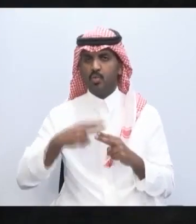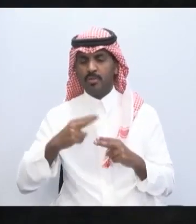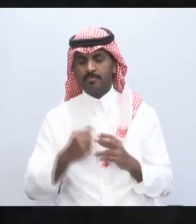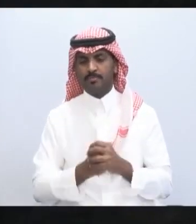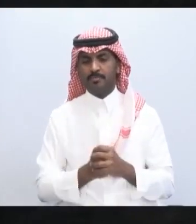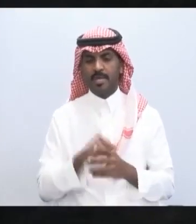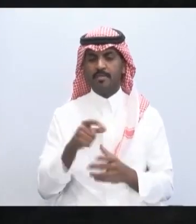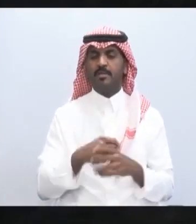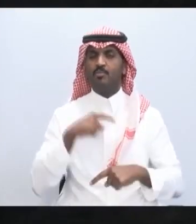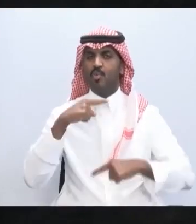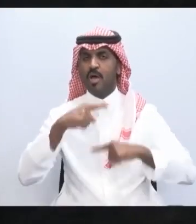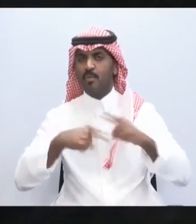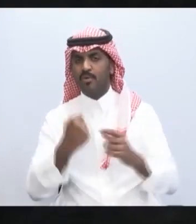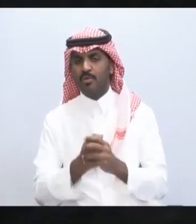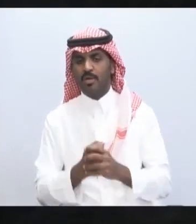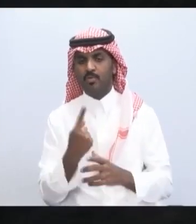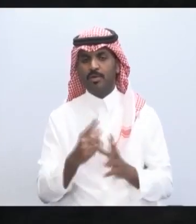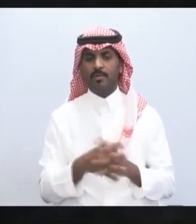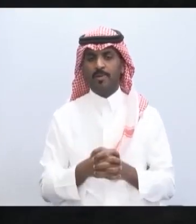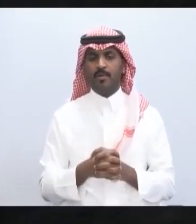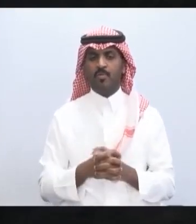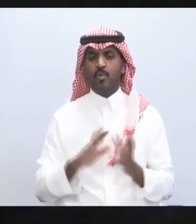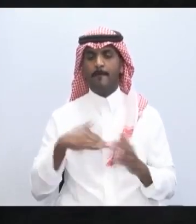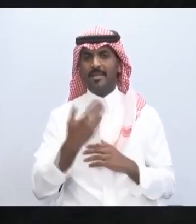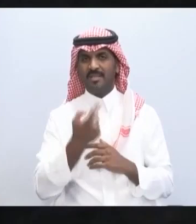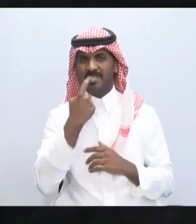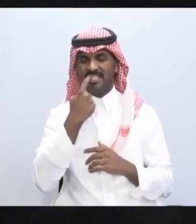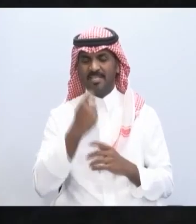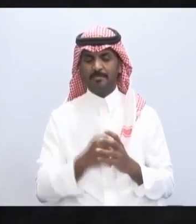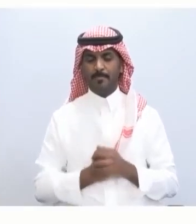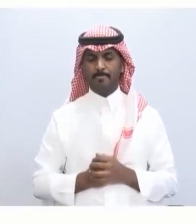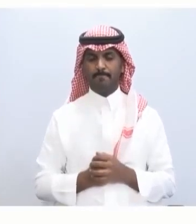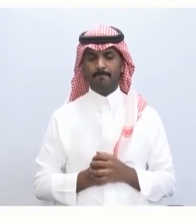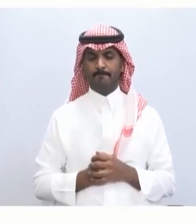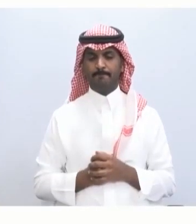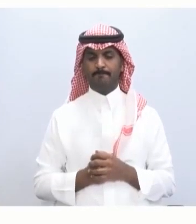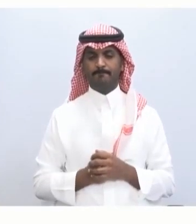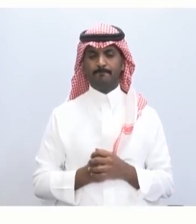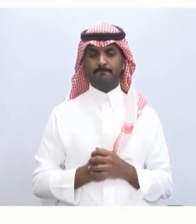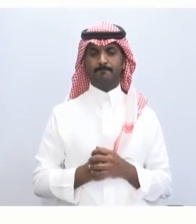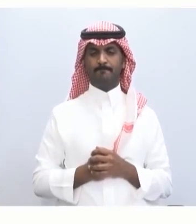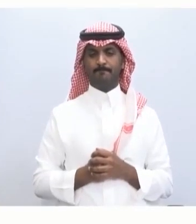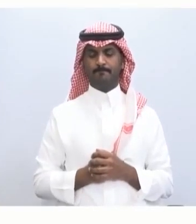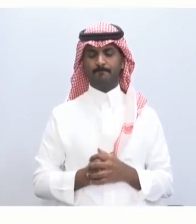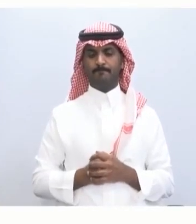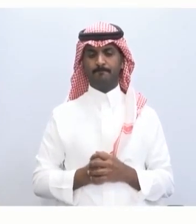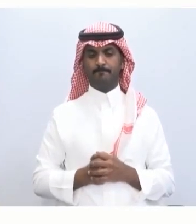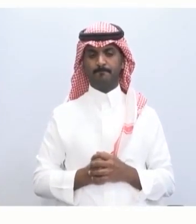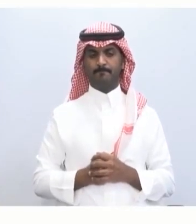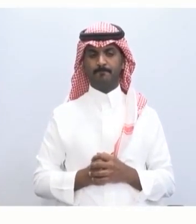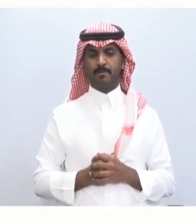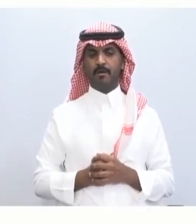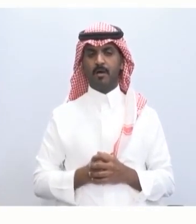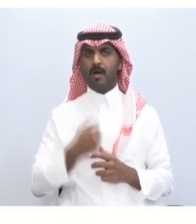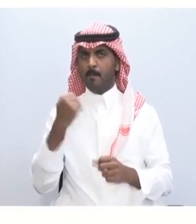هي المحاوله الاولى وبعدها بعام احسنتم احسنتم قام